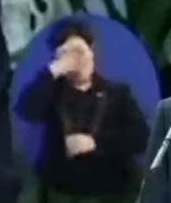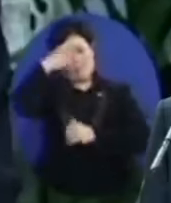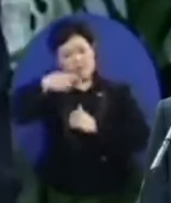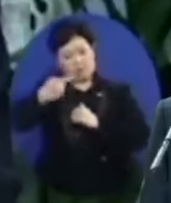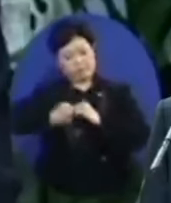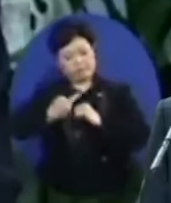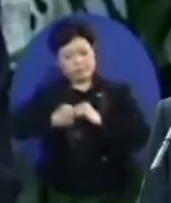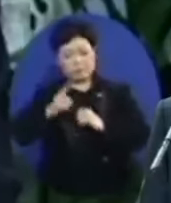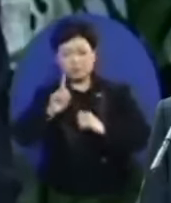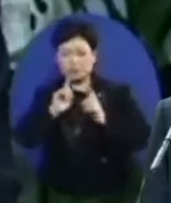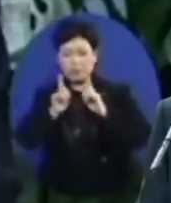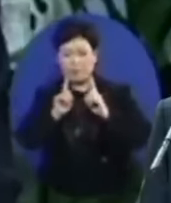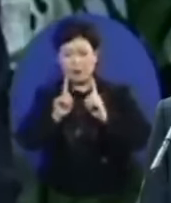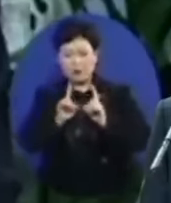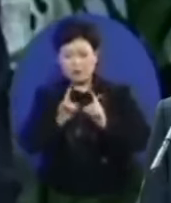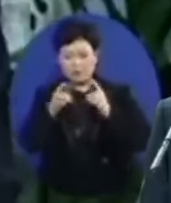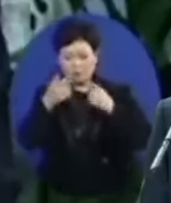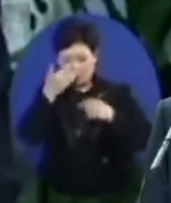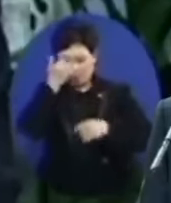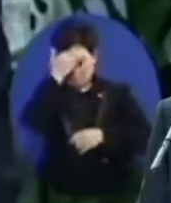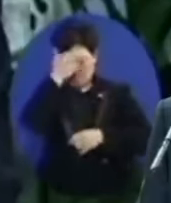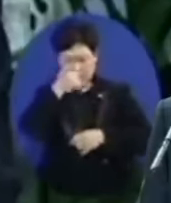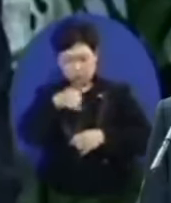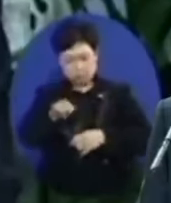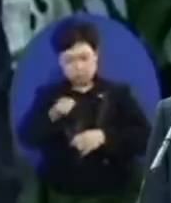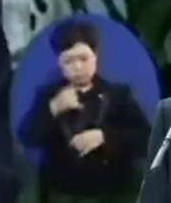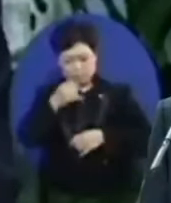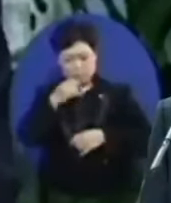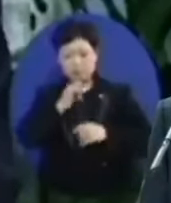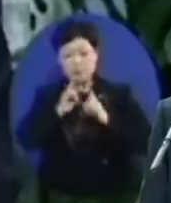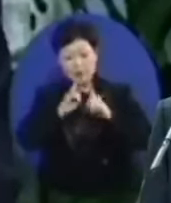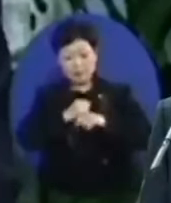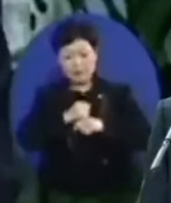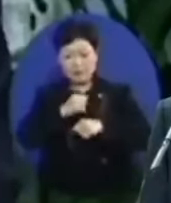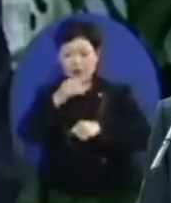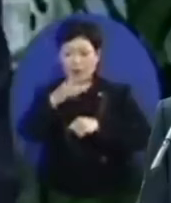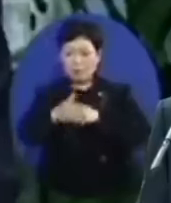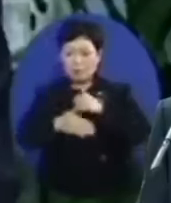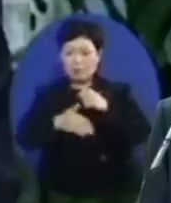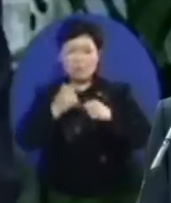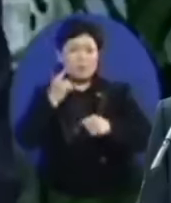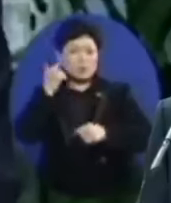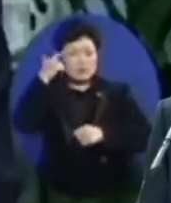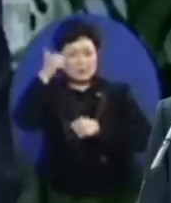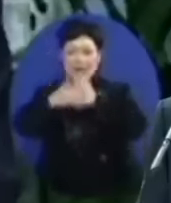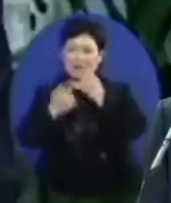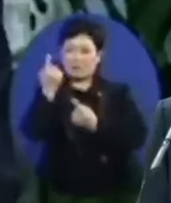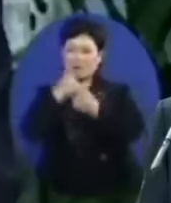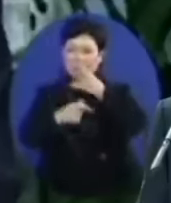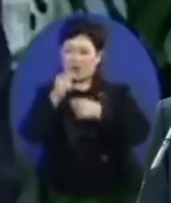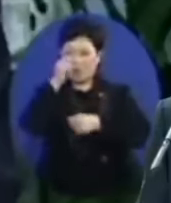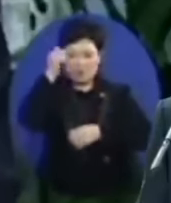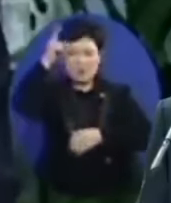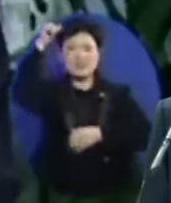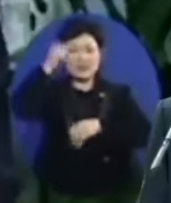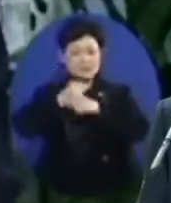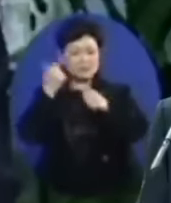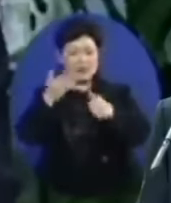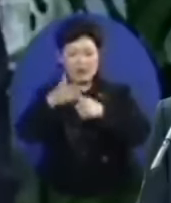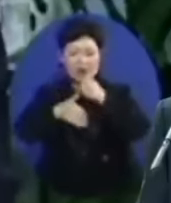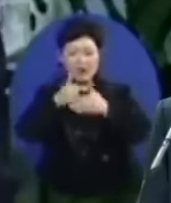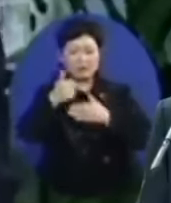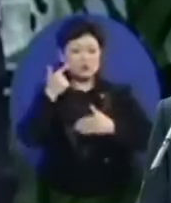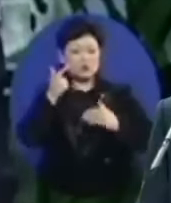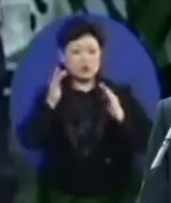아니, 무슨 말을 그렇게 하십니까? 그러니까 목사님이 하나님보다 위대한 체하지 않습니까? 하나님도 엿새 동안 일하고